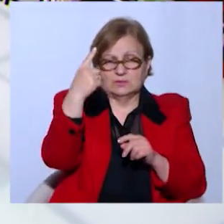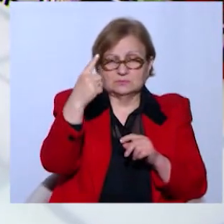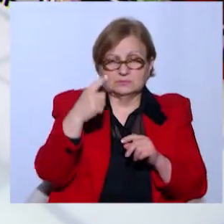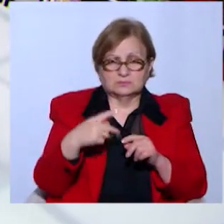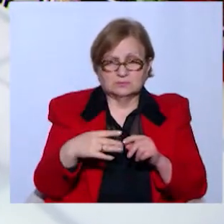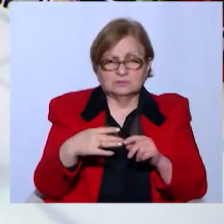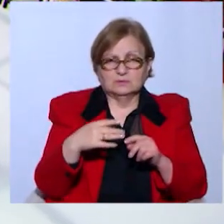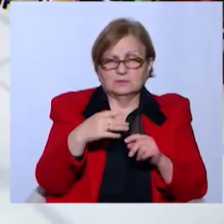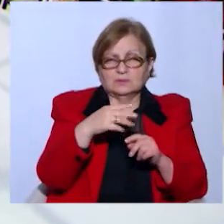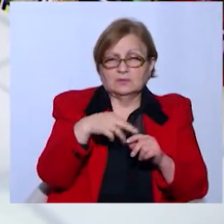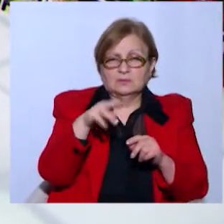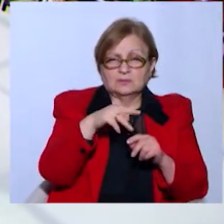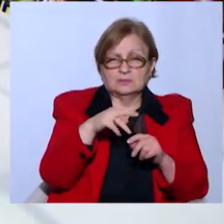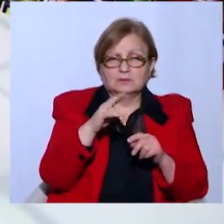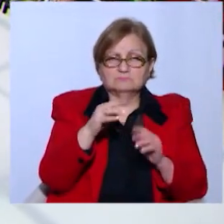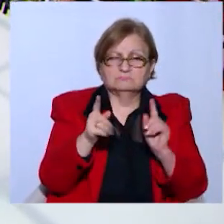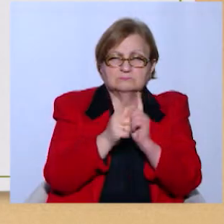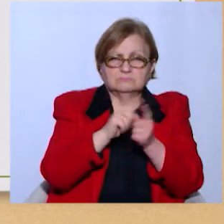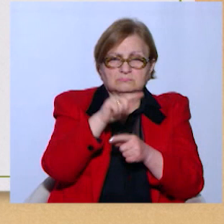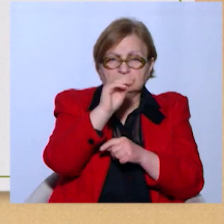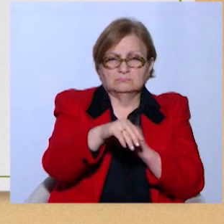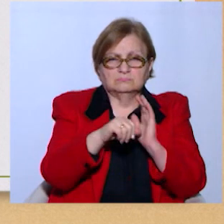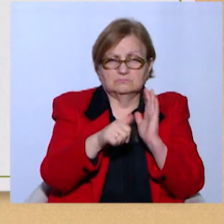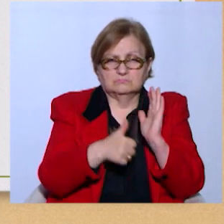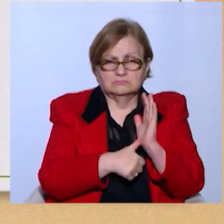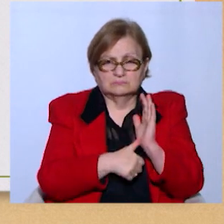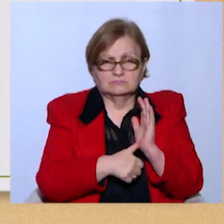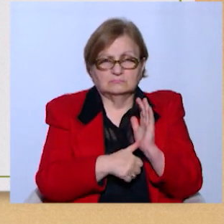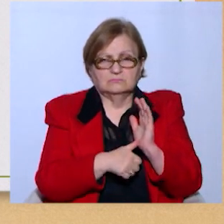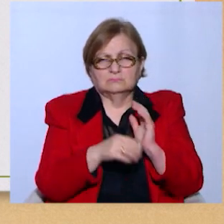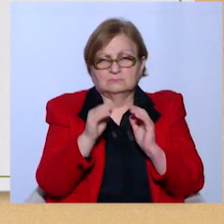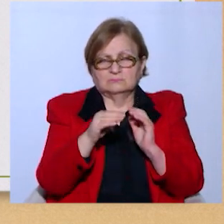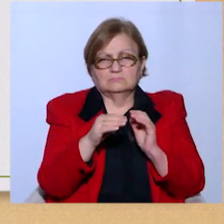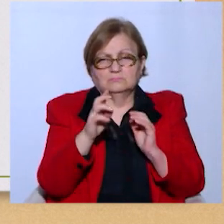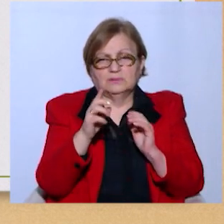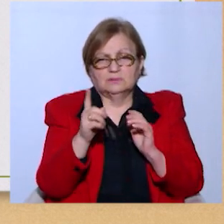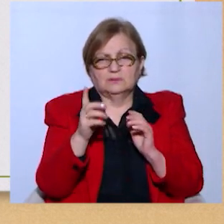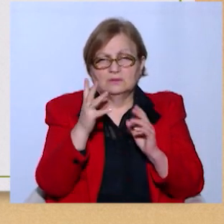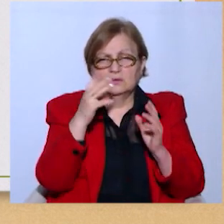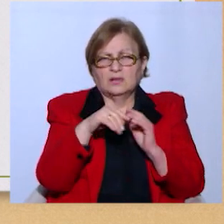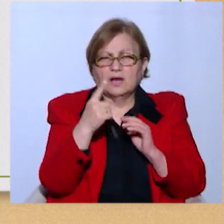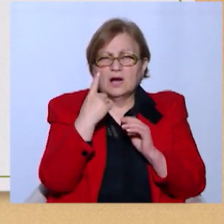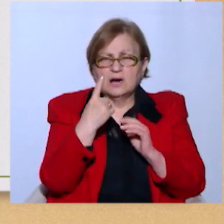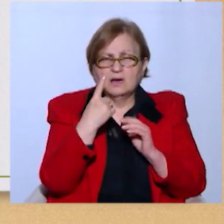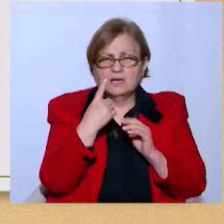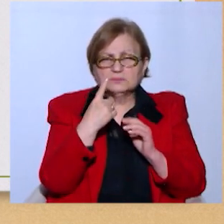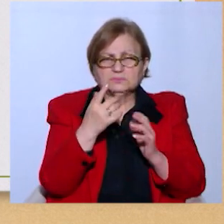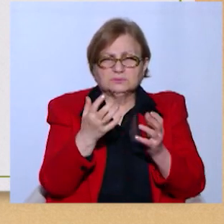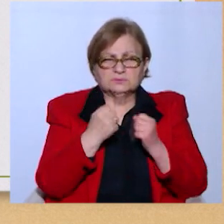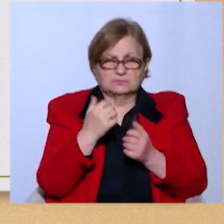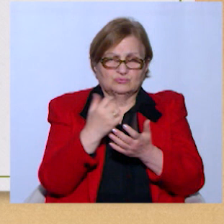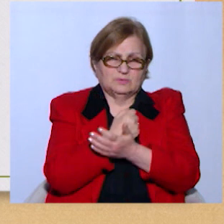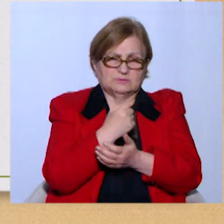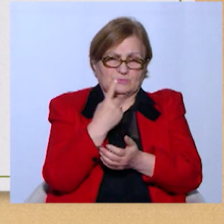2-ს -1-თან, BN-ი ბოლო წევრის მაგივრად ჩავსვათ 16 ფესვი 2 და B1-ის მაგივრად 1, ერთადერთი ქუღა დაგვრჩება